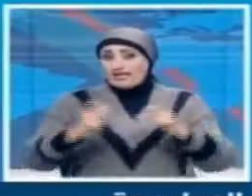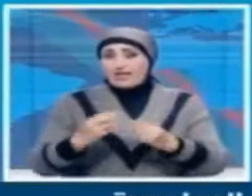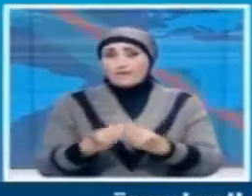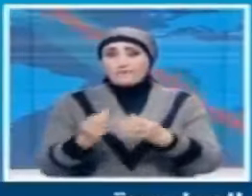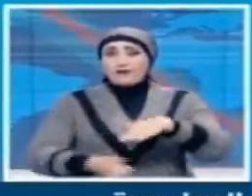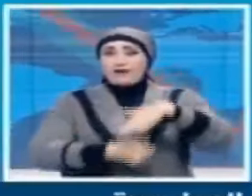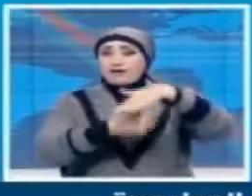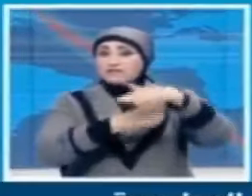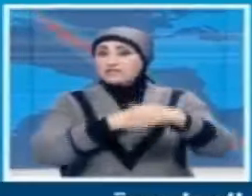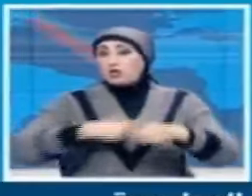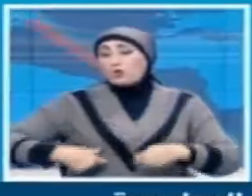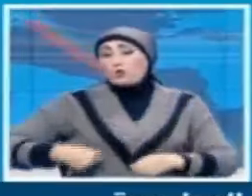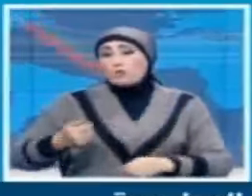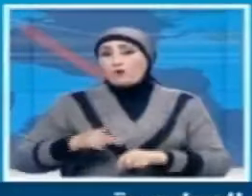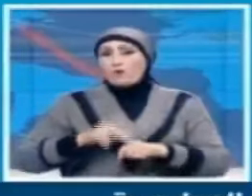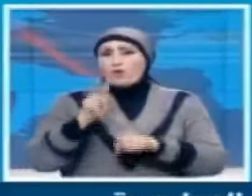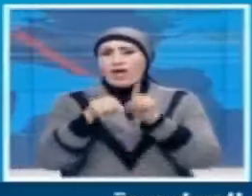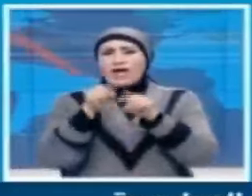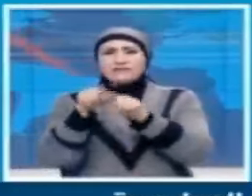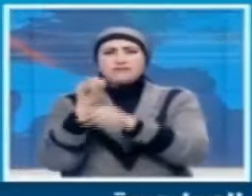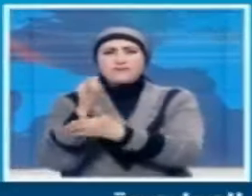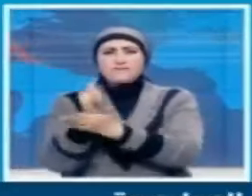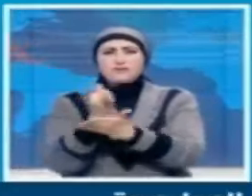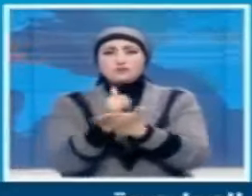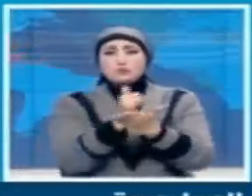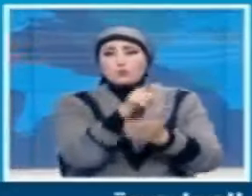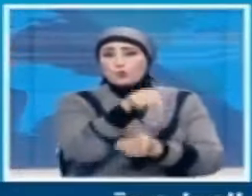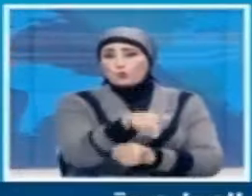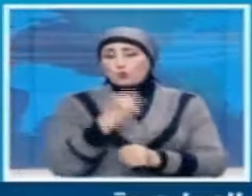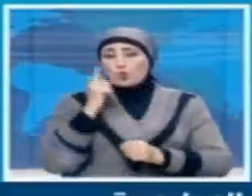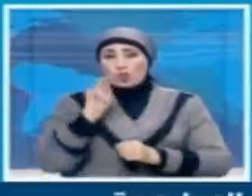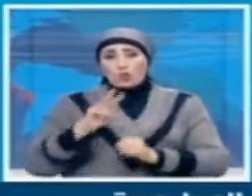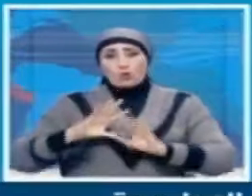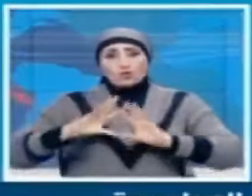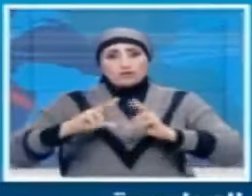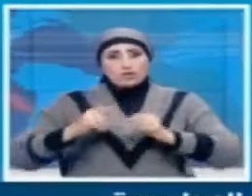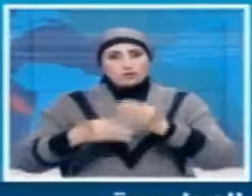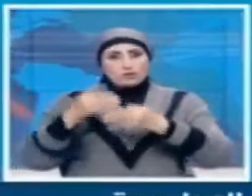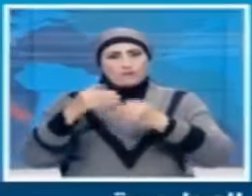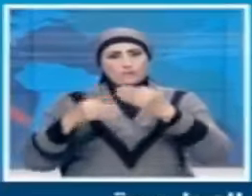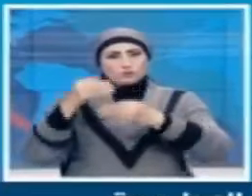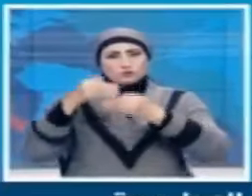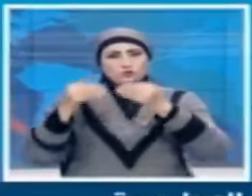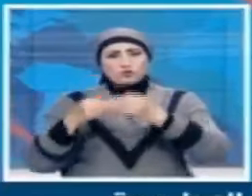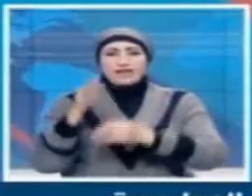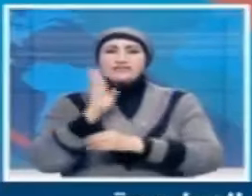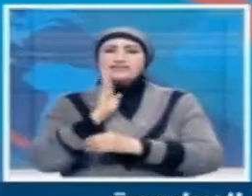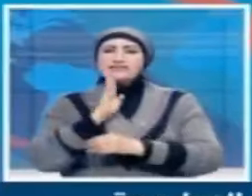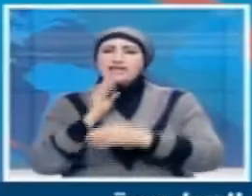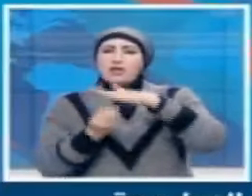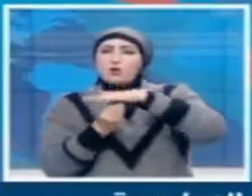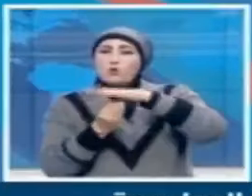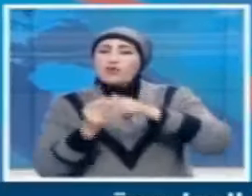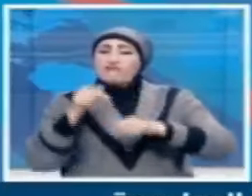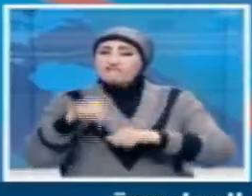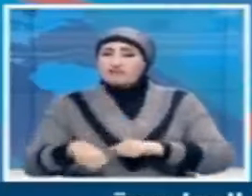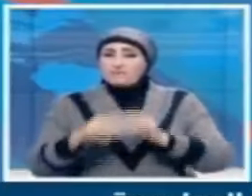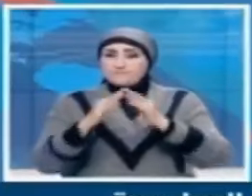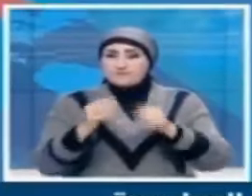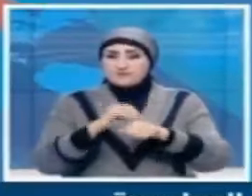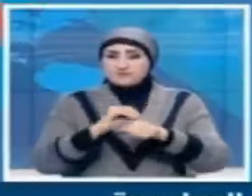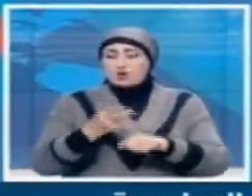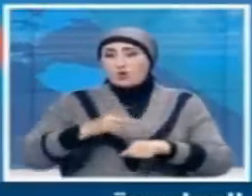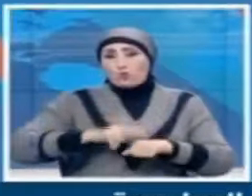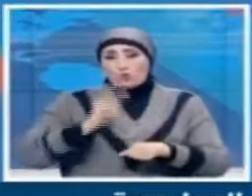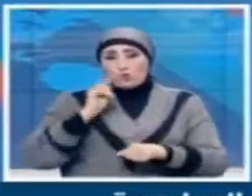خلال اجتماع مع رئيس الوزراء وعدد من المسؤولين. تناول أيضا جهود تطوير منشآت التعليم العالي في مصر